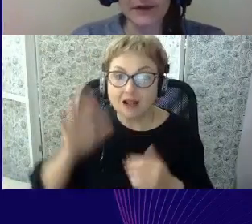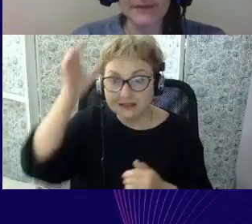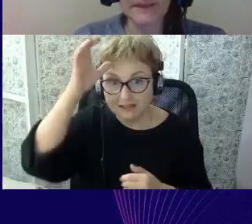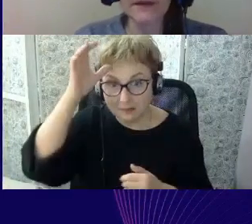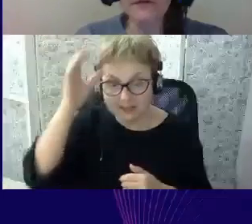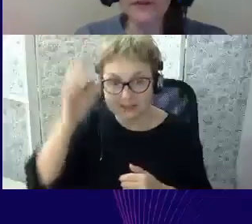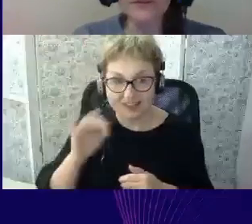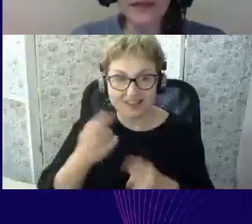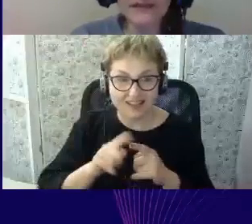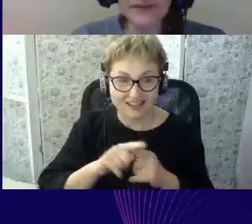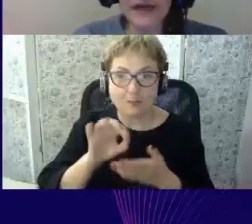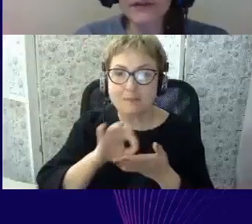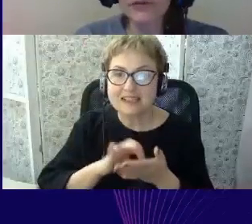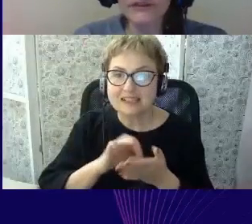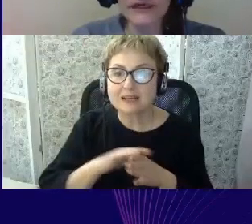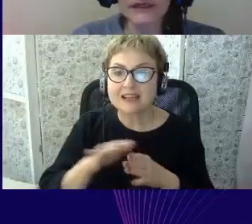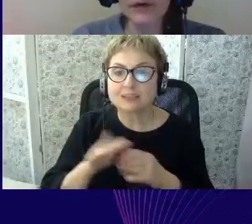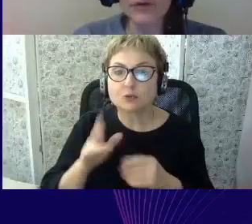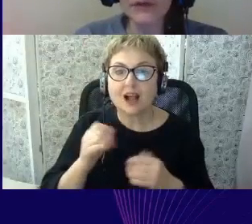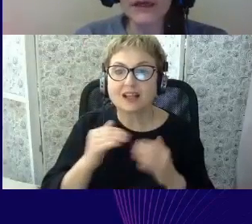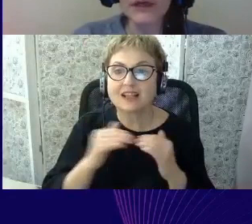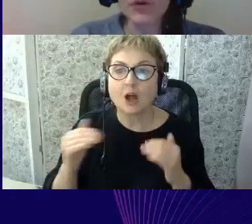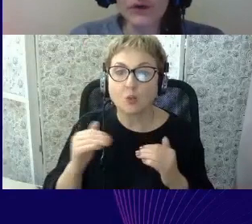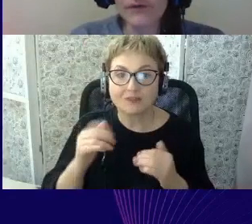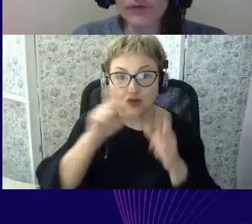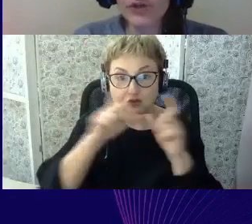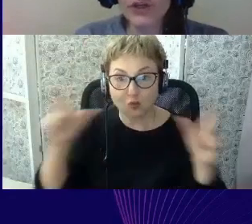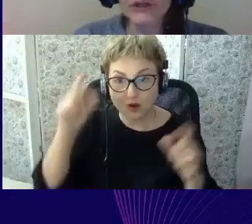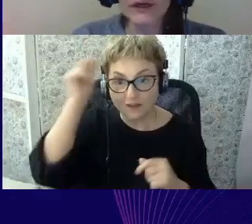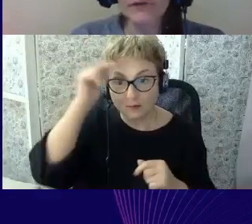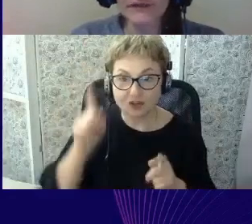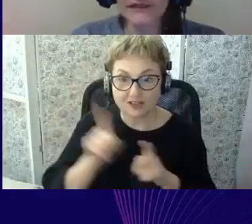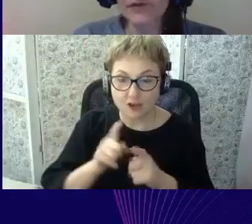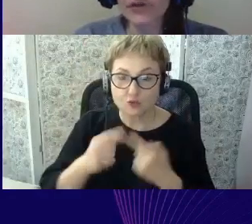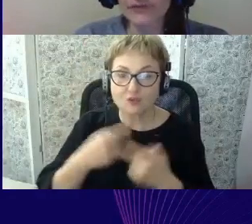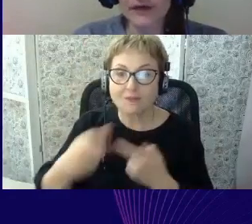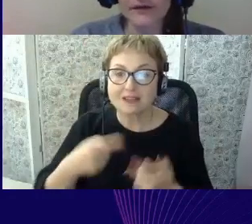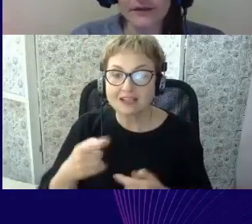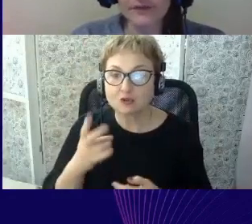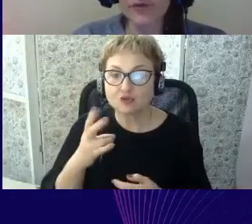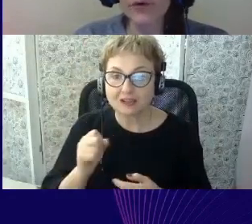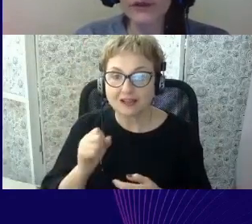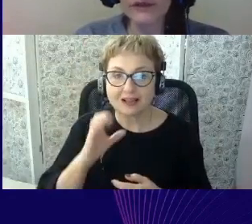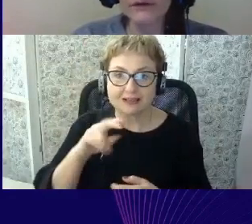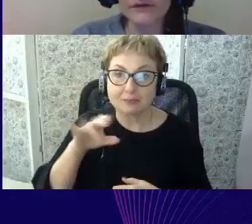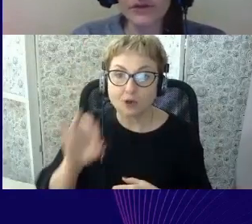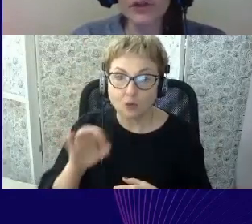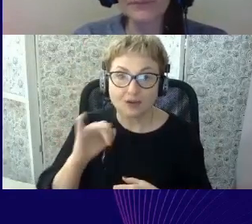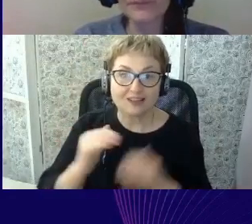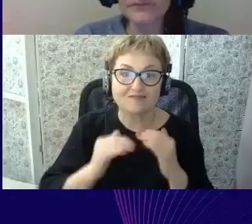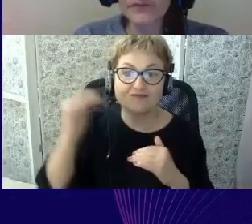бесплатность образования. И вот эти принципы реализуются как на уровне школьного обучения, так и в последующем на СПО